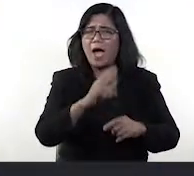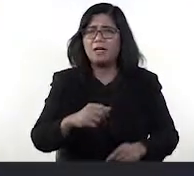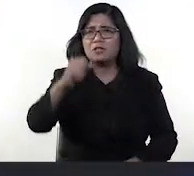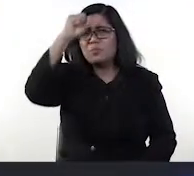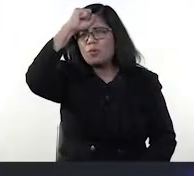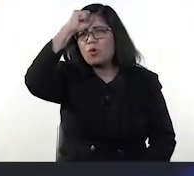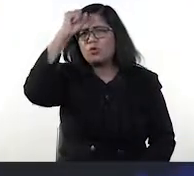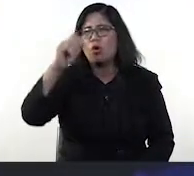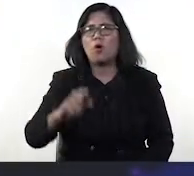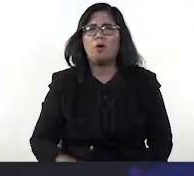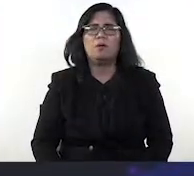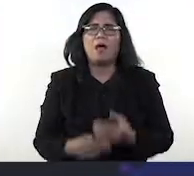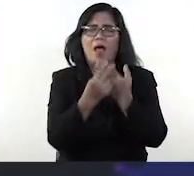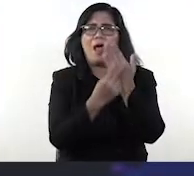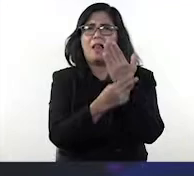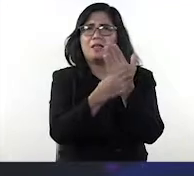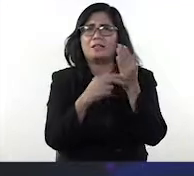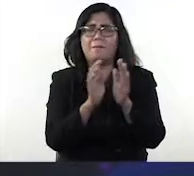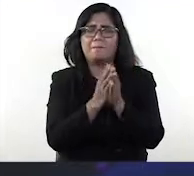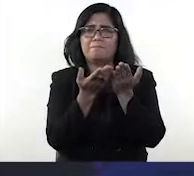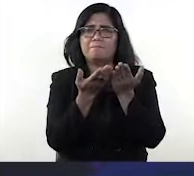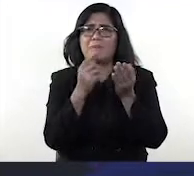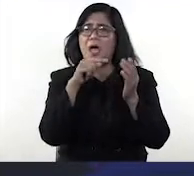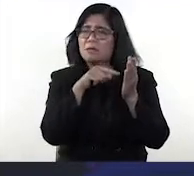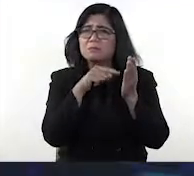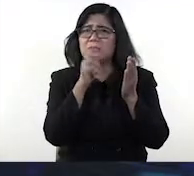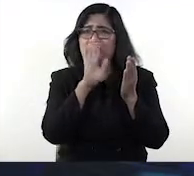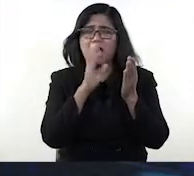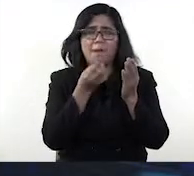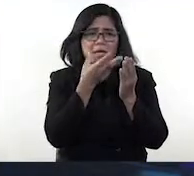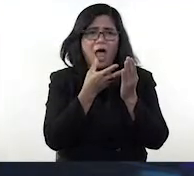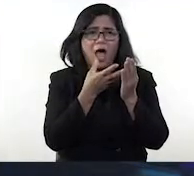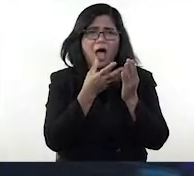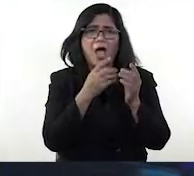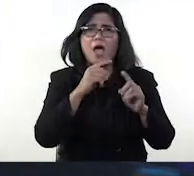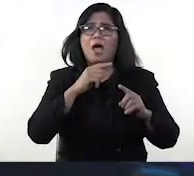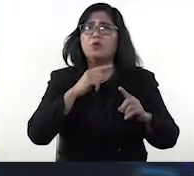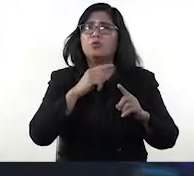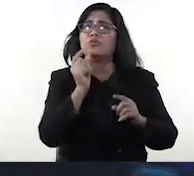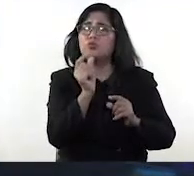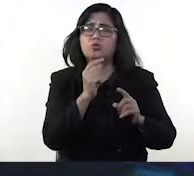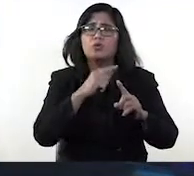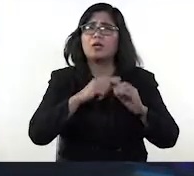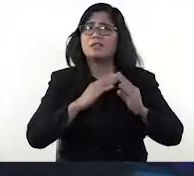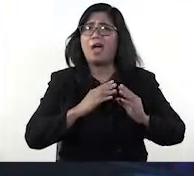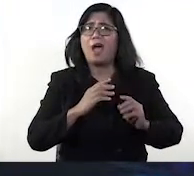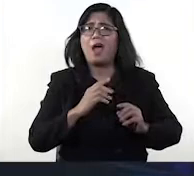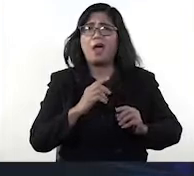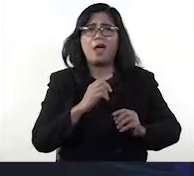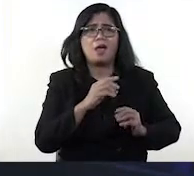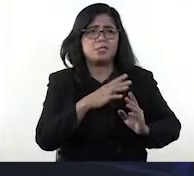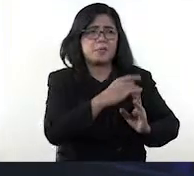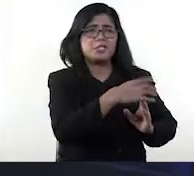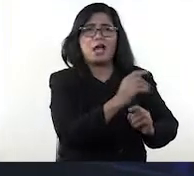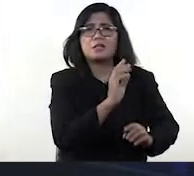Alkitab tidak bilang untuk gereja tertentu Idul roll tapi untuk gereja tertentu hiduplah dalam daging silahkan kredit